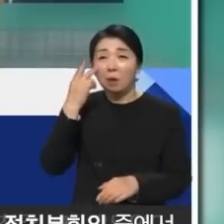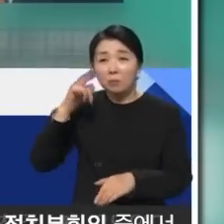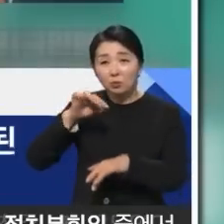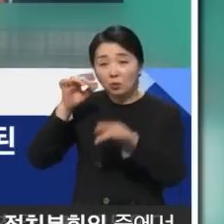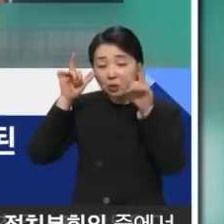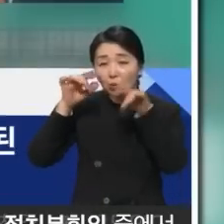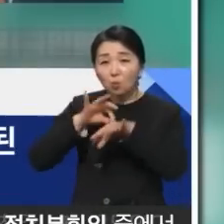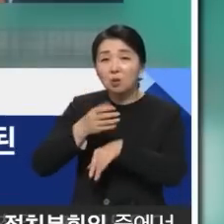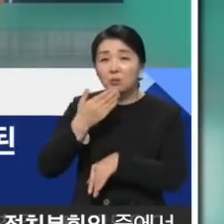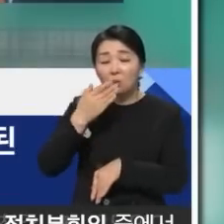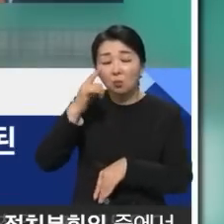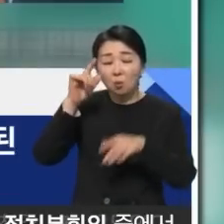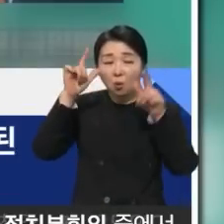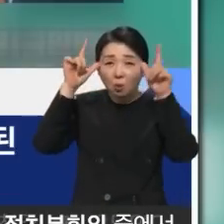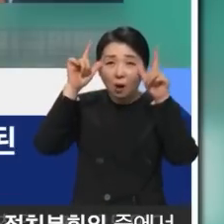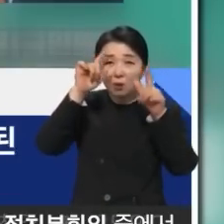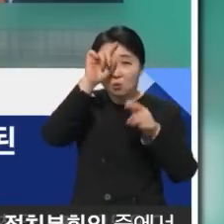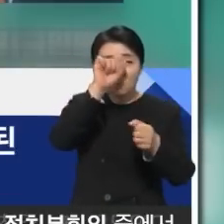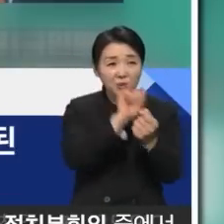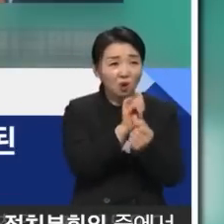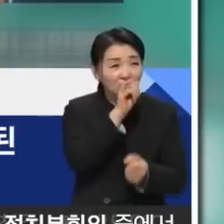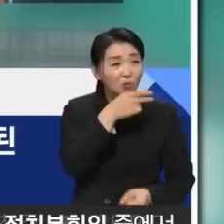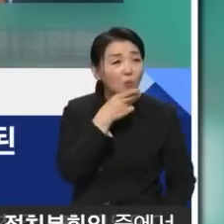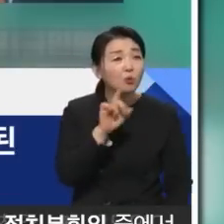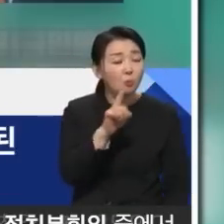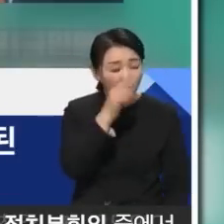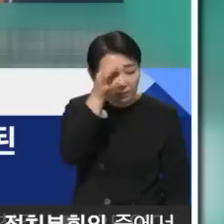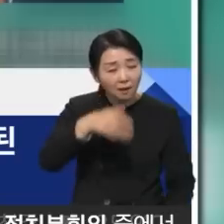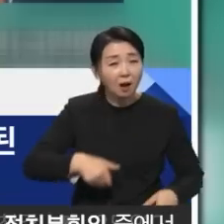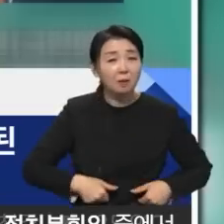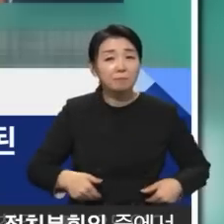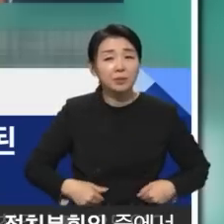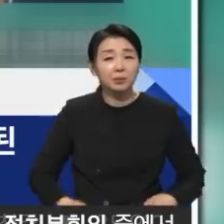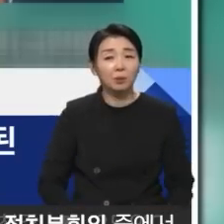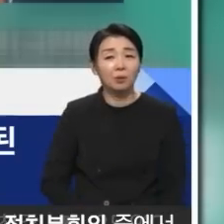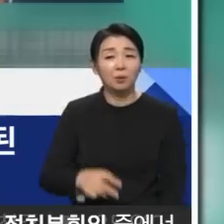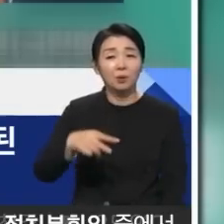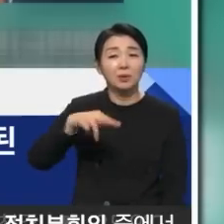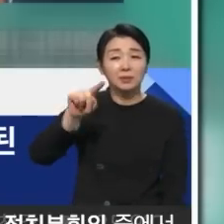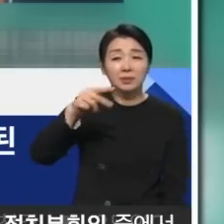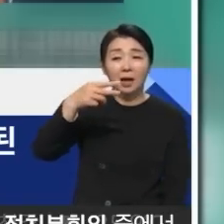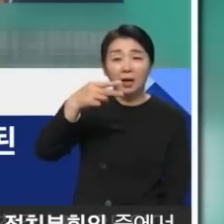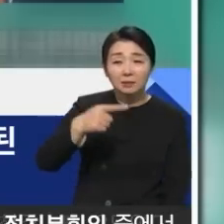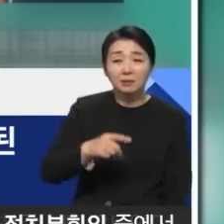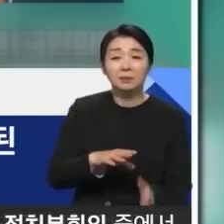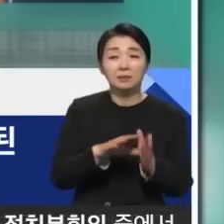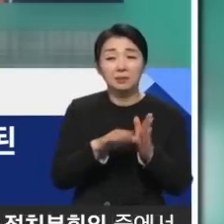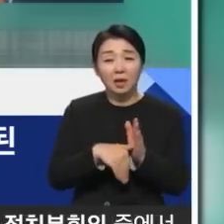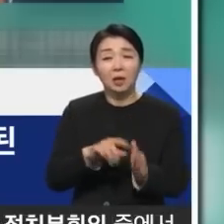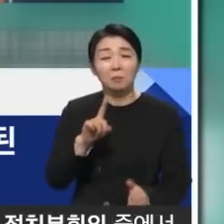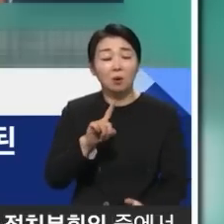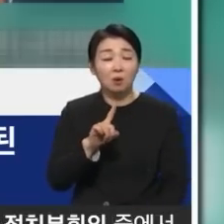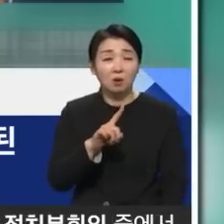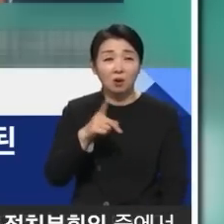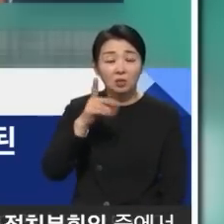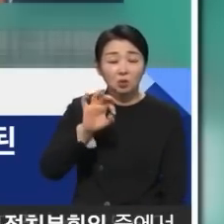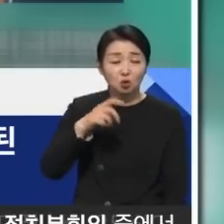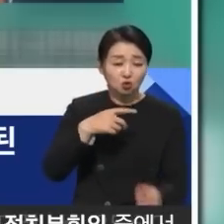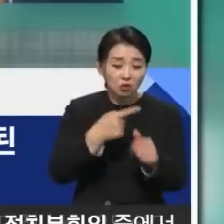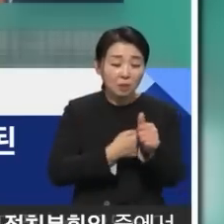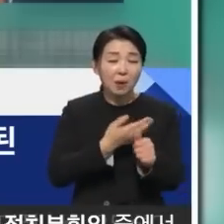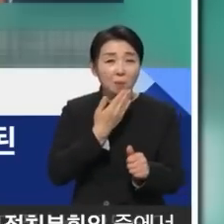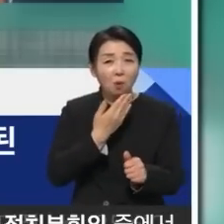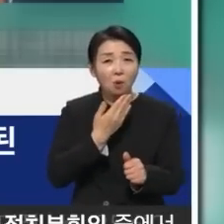예. 민주당이 사과해야 합니다. 사드에서 성조 참외 먹어가지고 문제된 사람이 있었나요? 정말 과학을